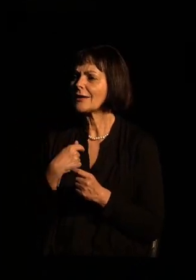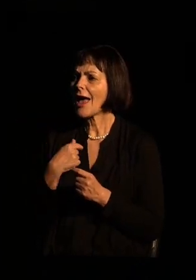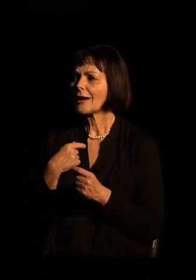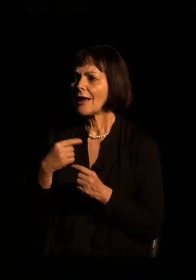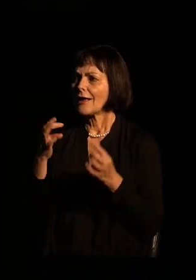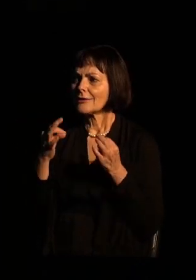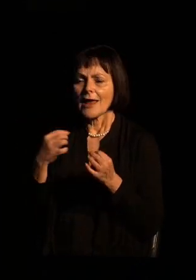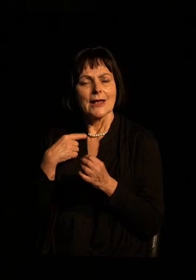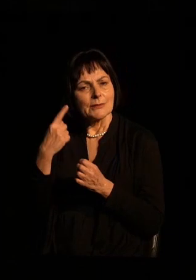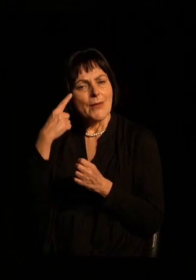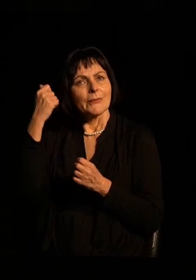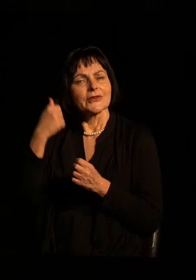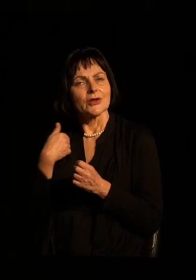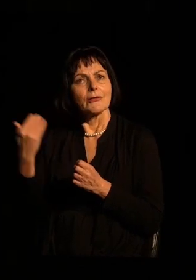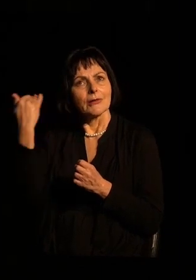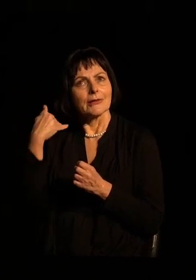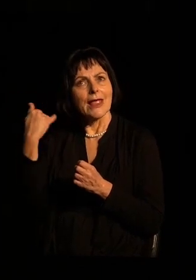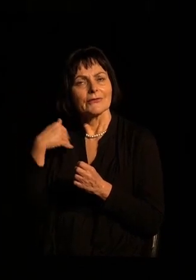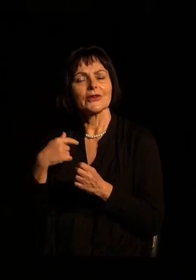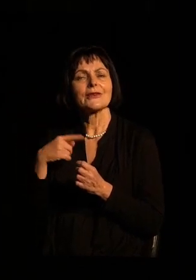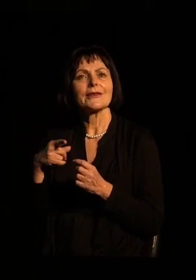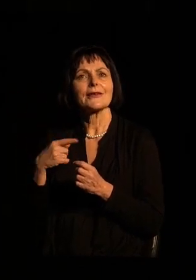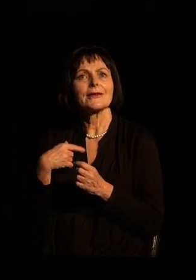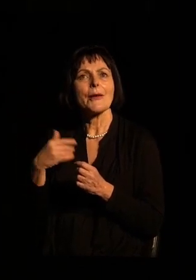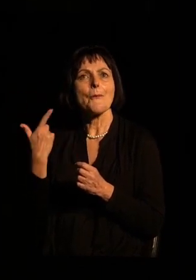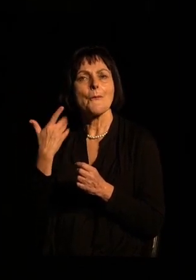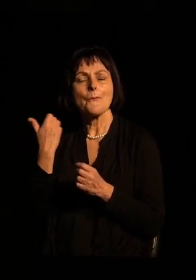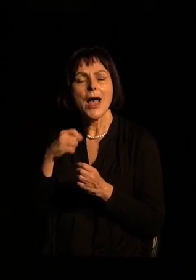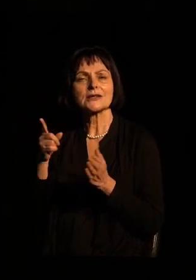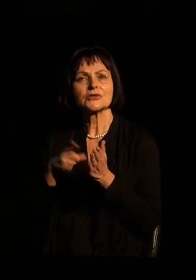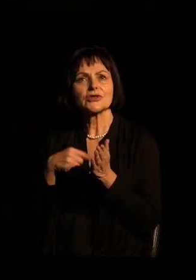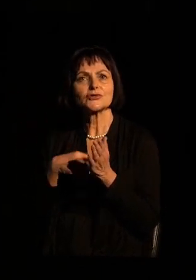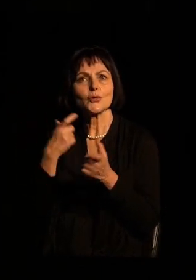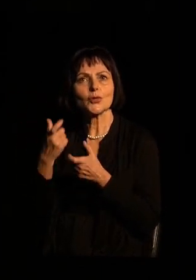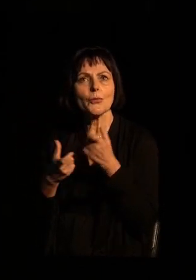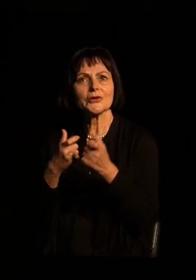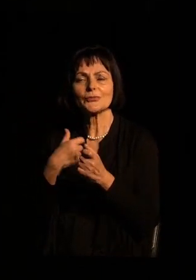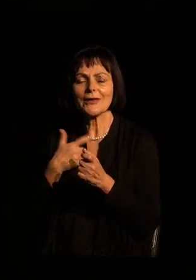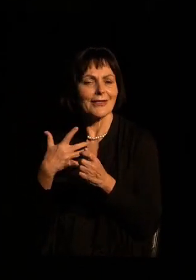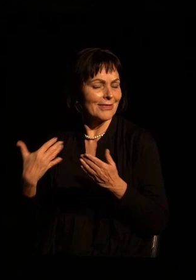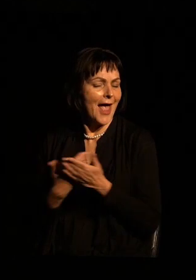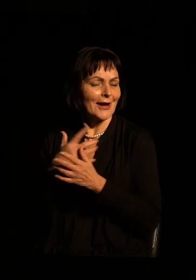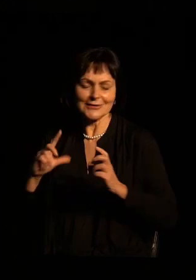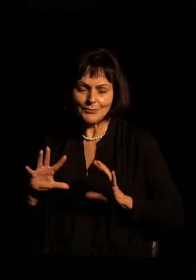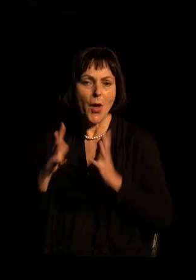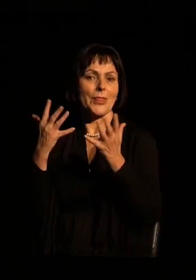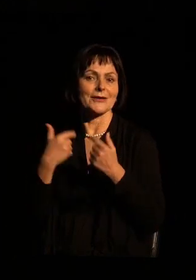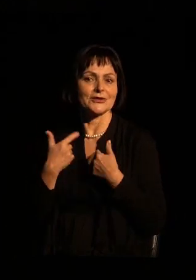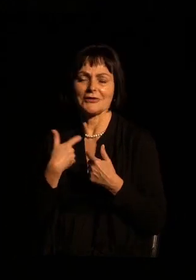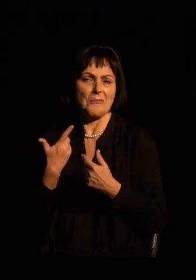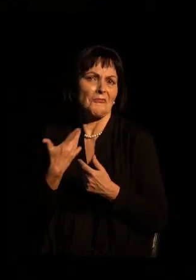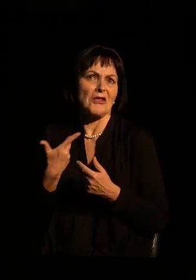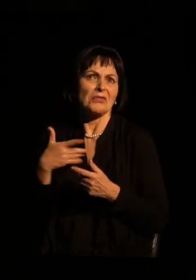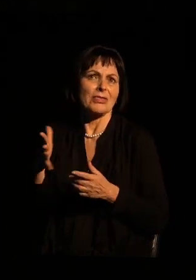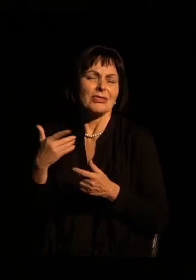sobie teraz pamięcią wracam do tamtych wydarzeń, ja bardzo często robiliśmy to tak spontanicznie, nawet nie